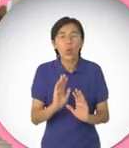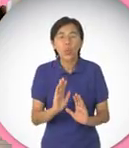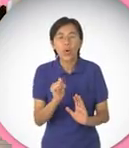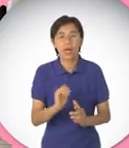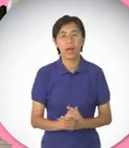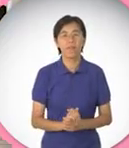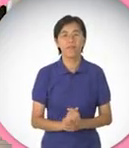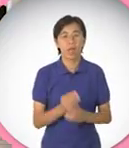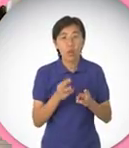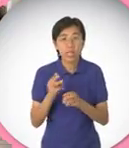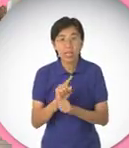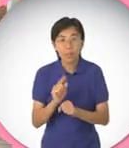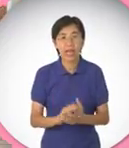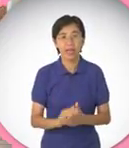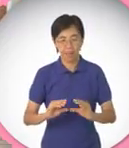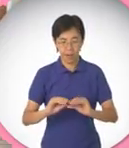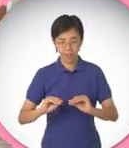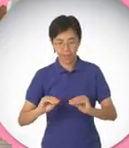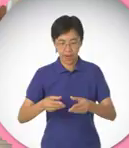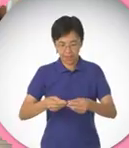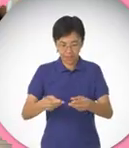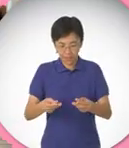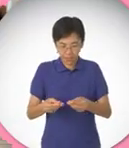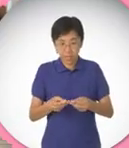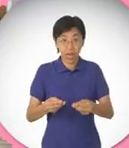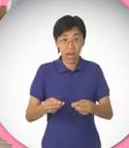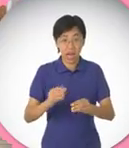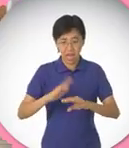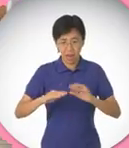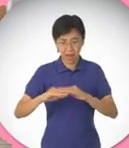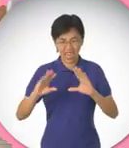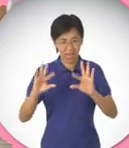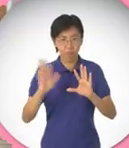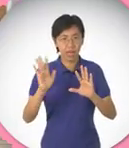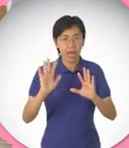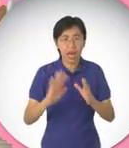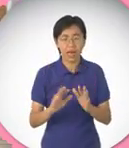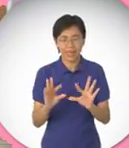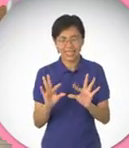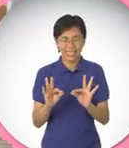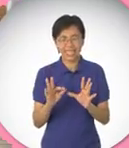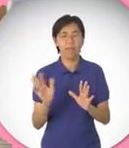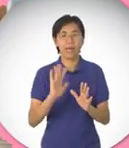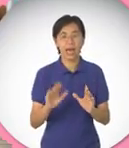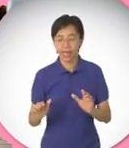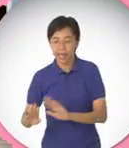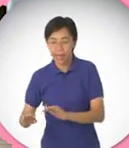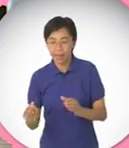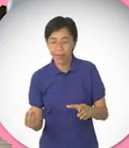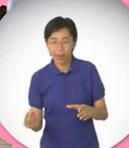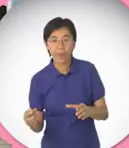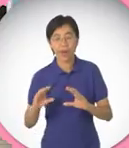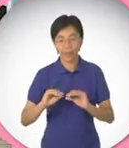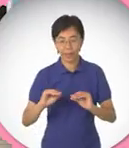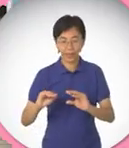คือ ค่อยๆขึงเขาให้เป็นแผ่นฟิล์มแต่ว่ามือเราต้องไม่เหนียวถ้ามือเราเหนียวแล้วมันจะเลอะเทอะไปหมดเนี่ยค่ะก็สามารถขึงเป็นแผ่นฟิล์มบ